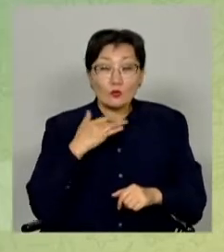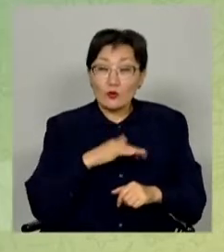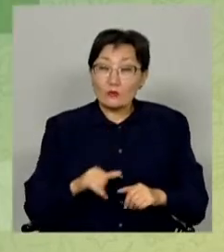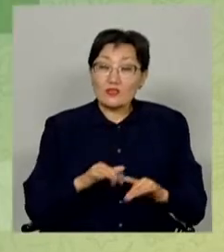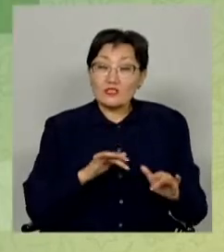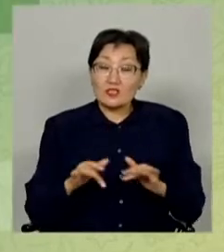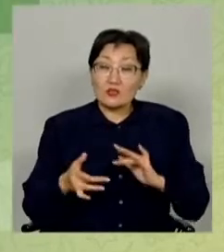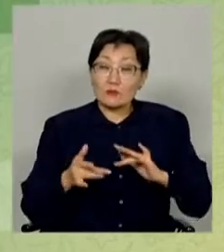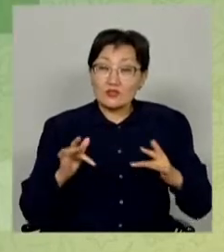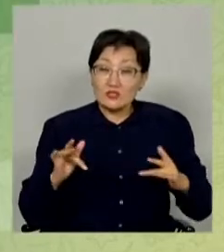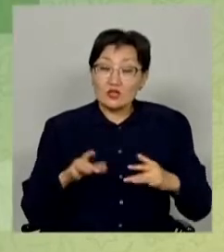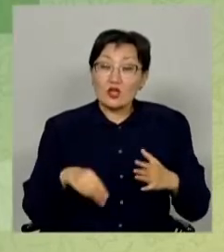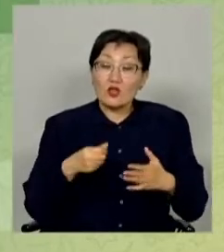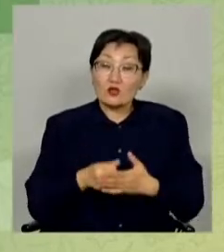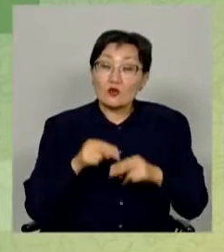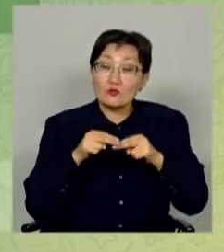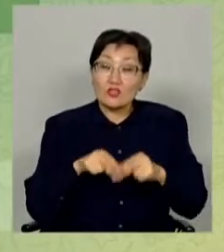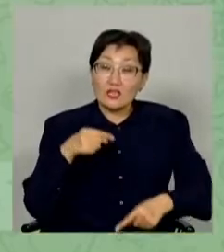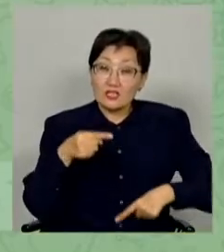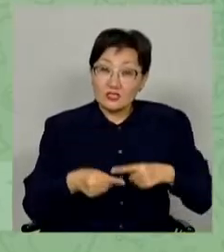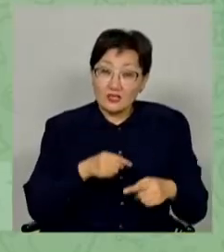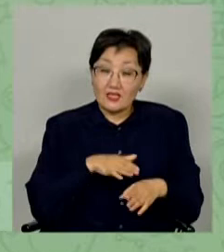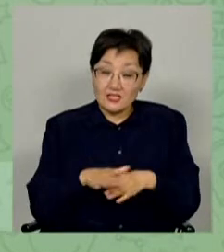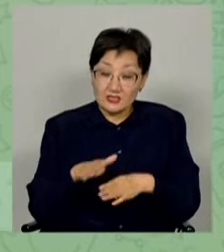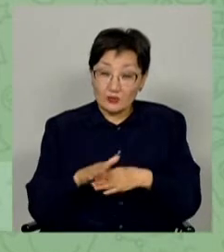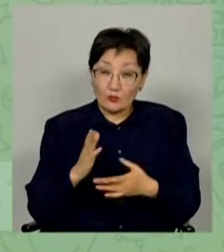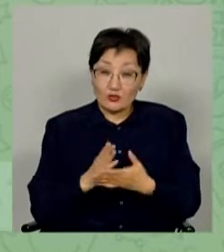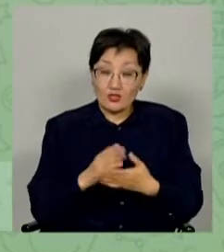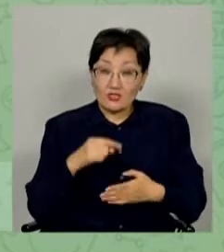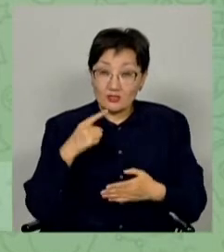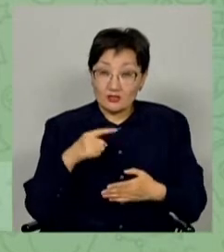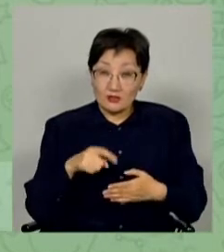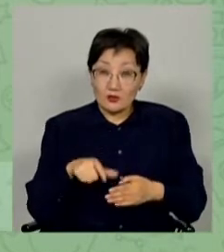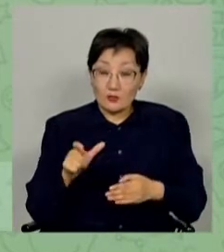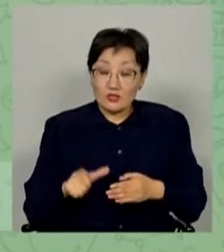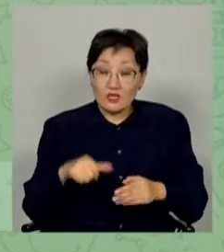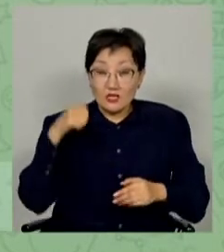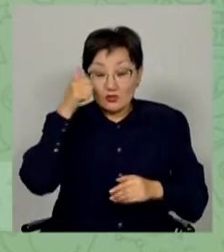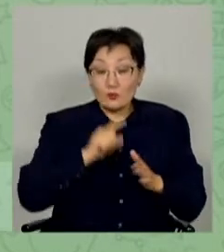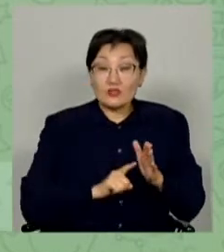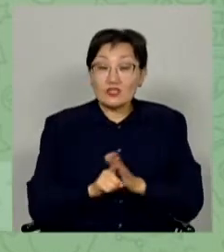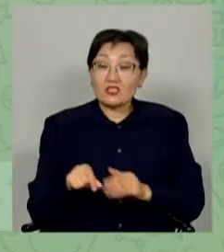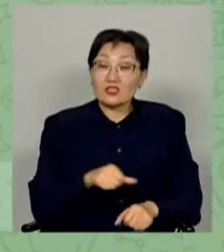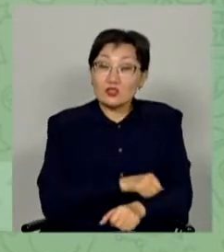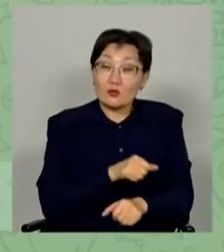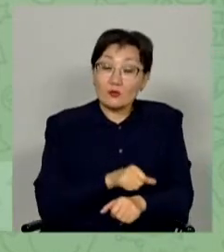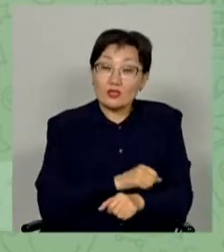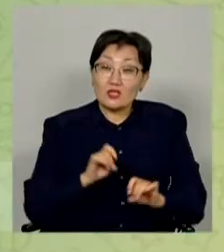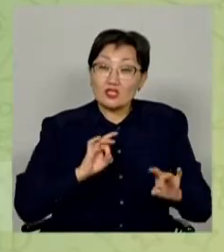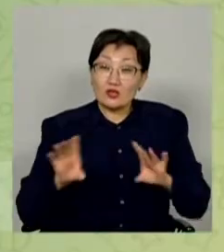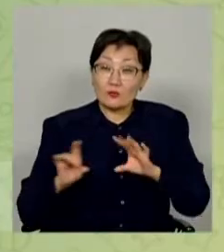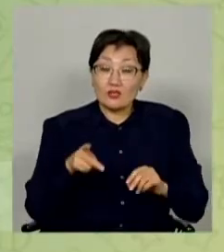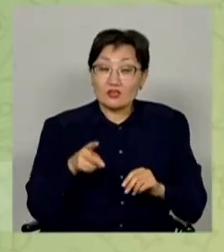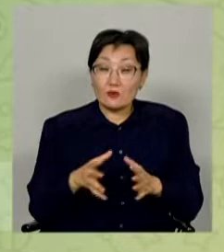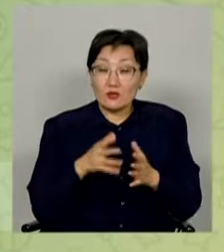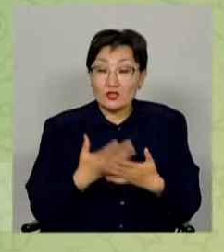осы электрондық төлем жүйелер арқылы жүзеге асырылып отыр, дейді құзырлы орган өкілі. Жыл басталғалы нашақорлықты жарнамалайтын